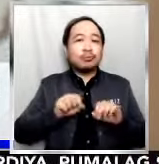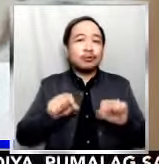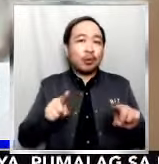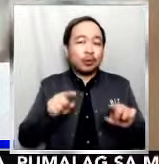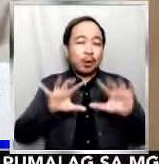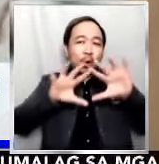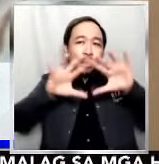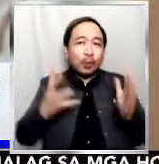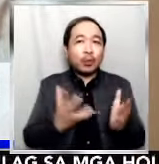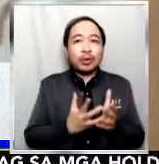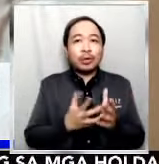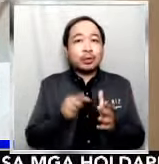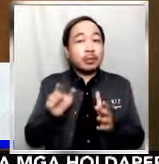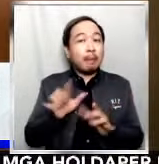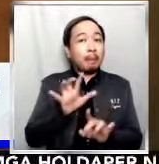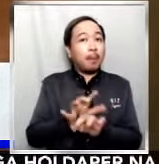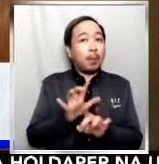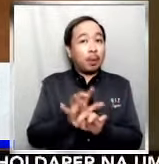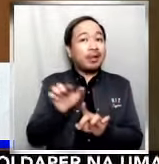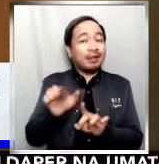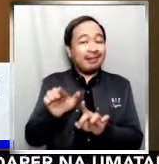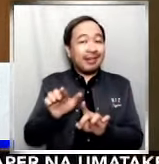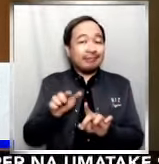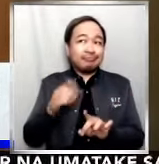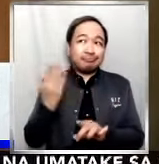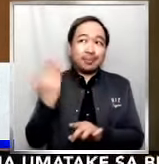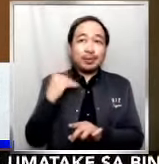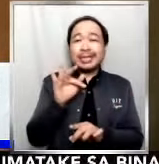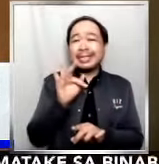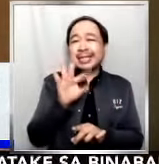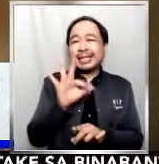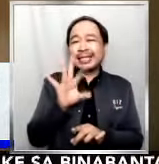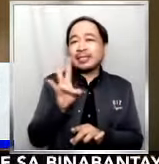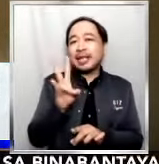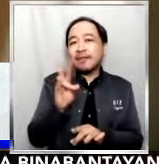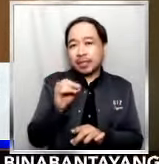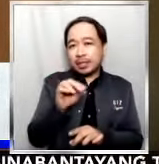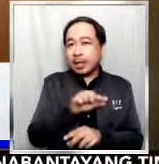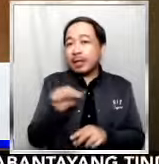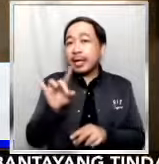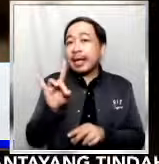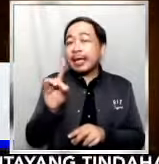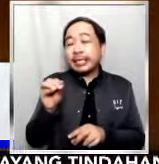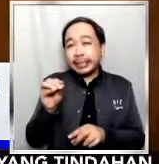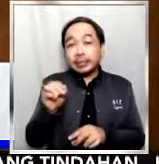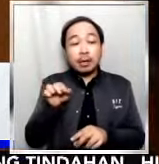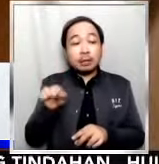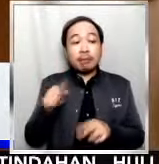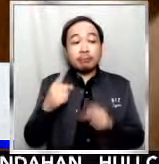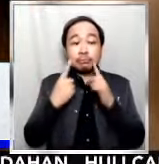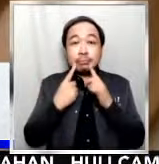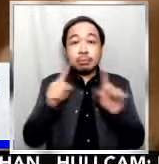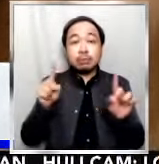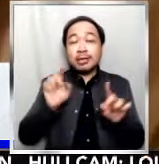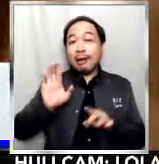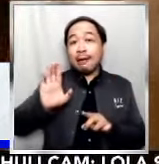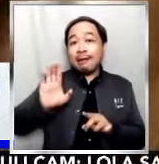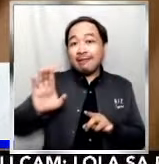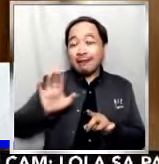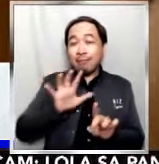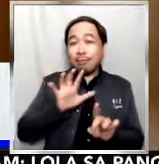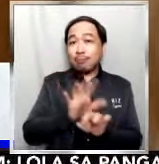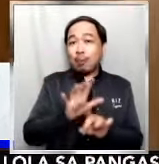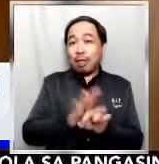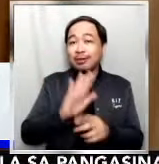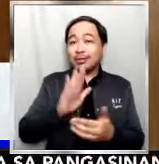Sumikat ang grupo noong dekada 70 at 80 at naging massive ang kanilang hits worldwide. Naging basehan din